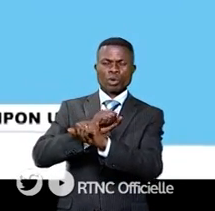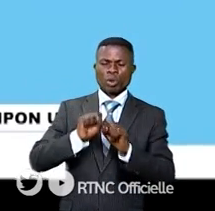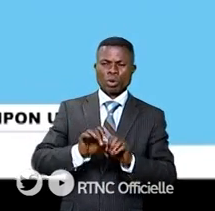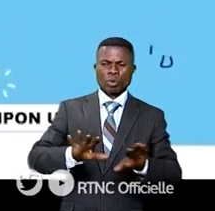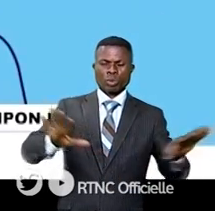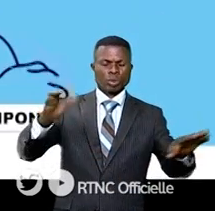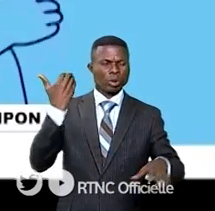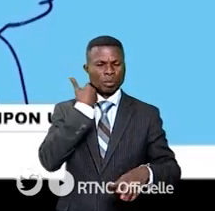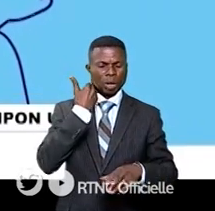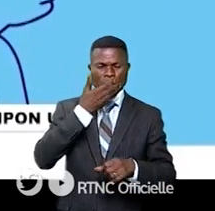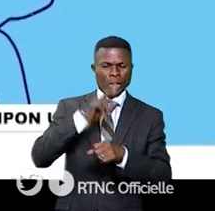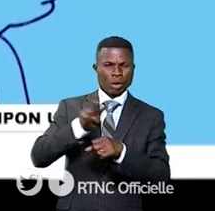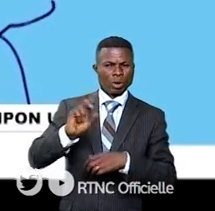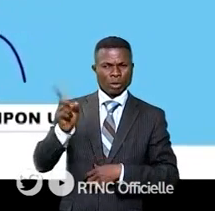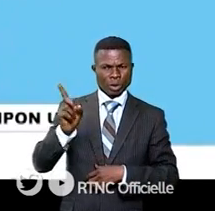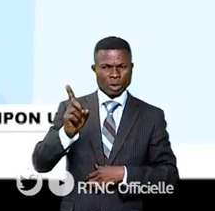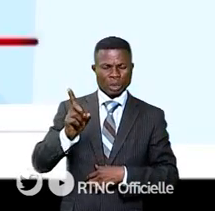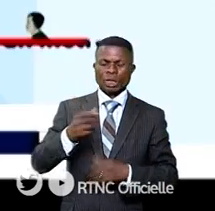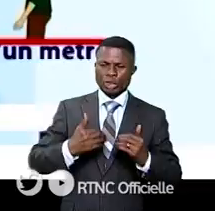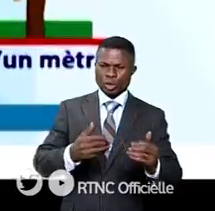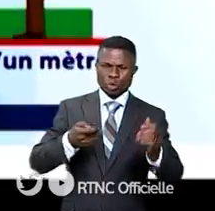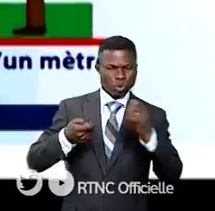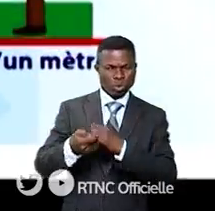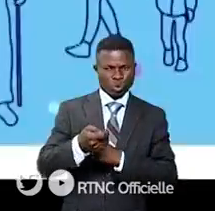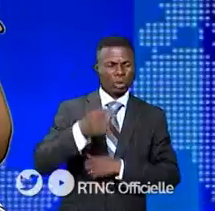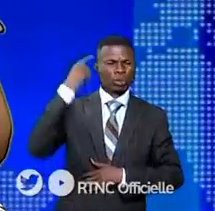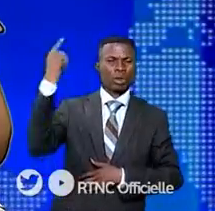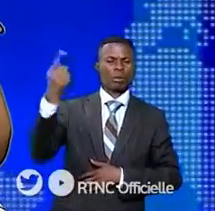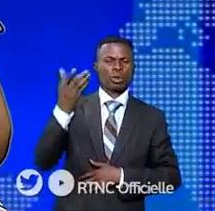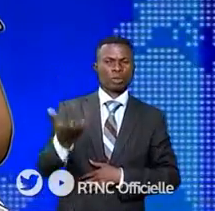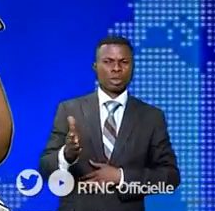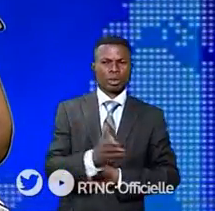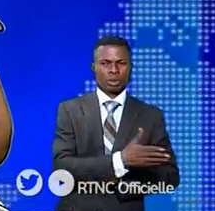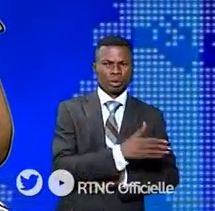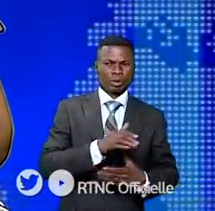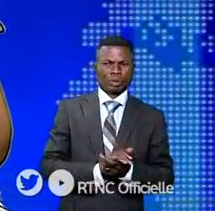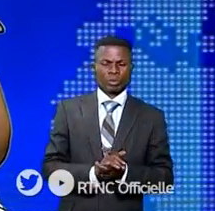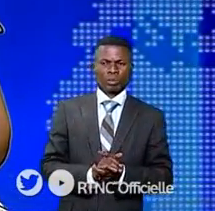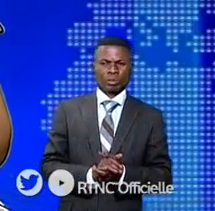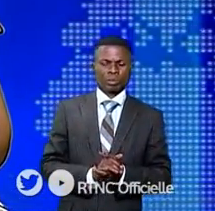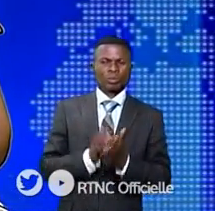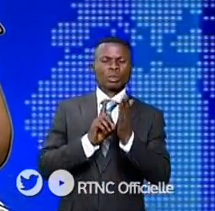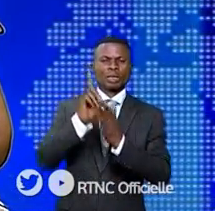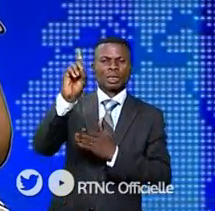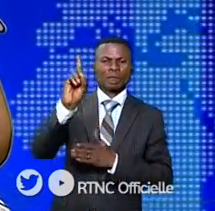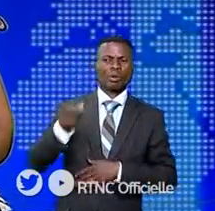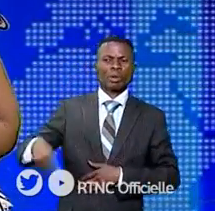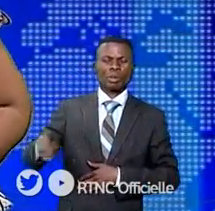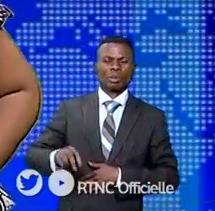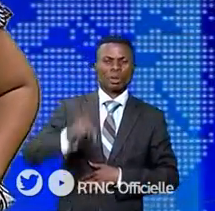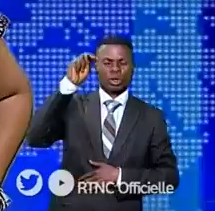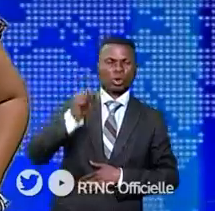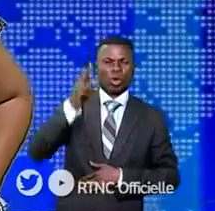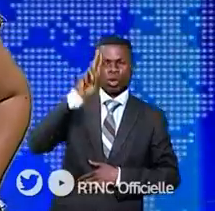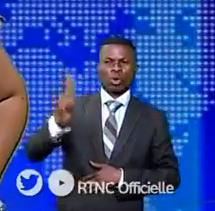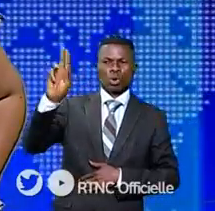propagation de cette maladie qui n'arrête pas d'enseigner le monde. Comment développer la province du Nord